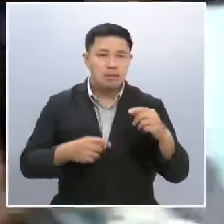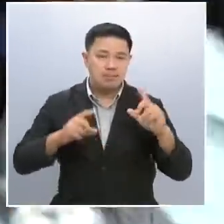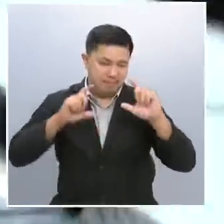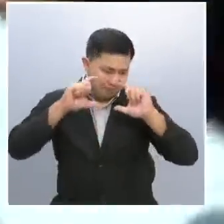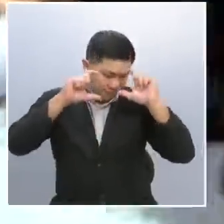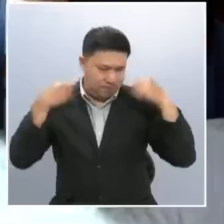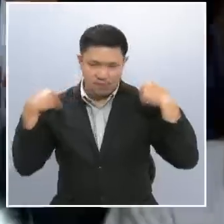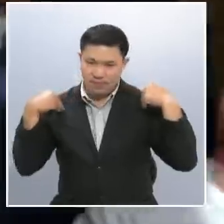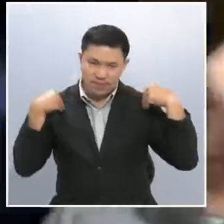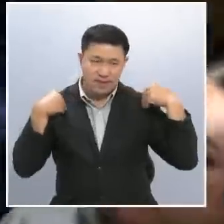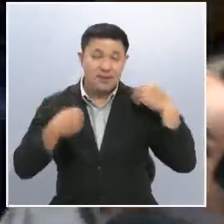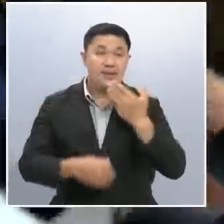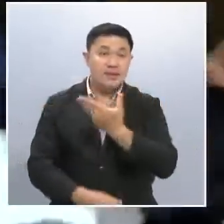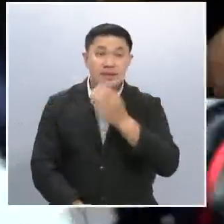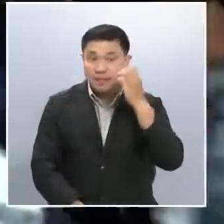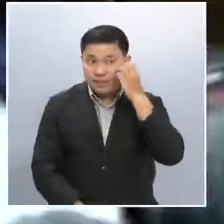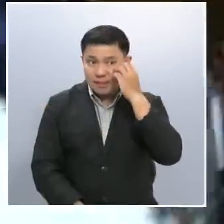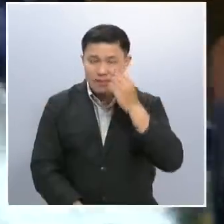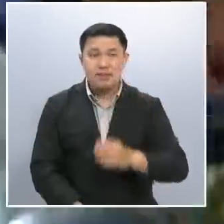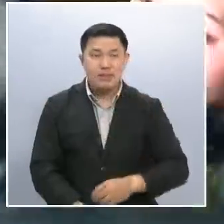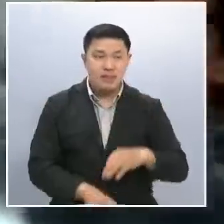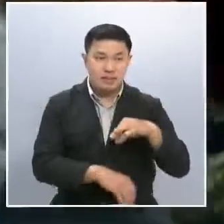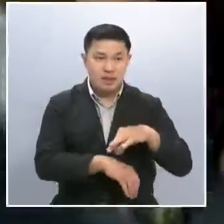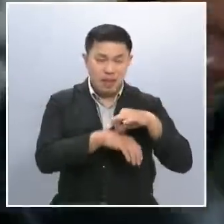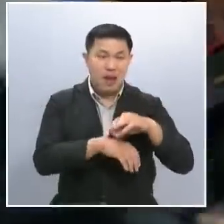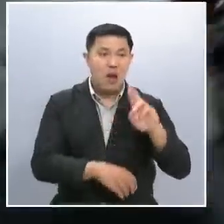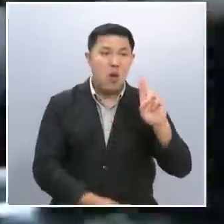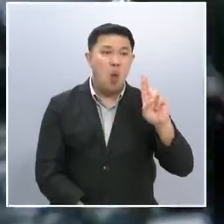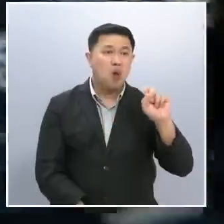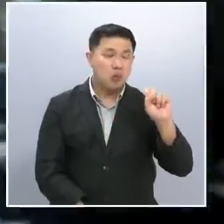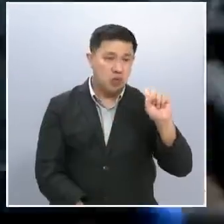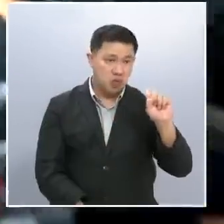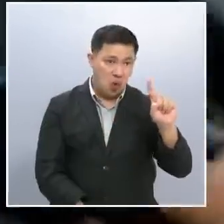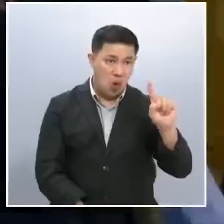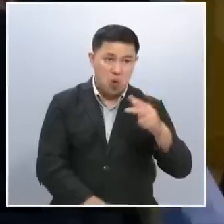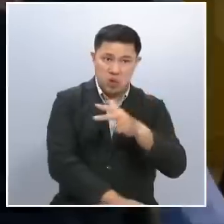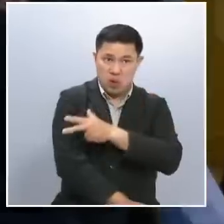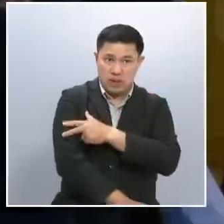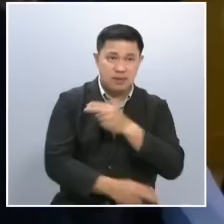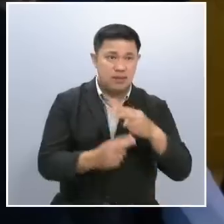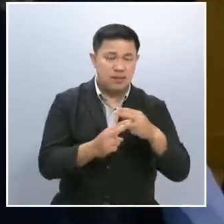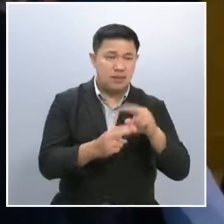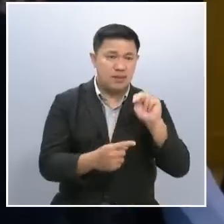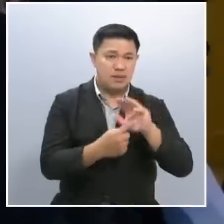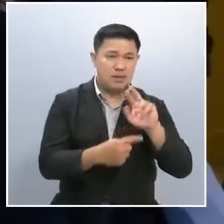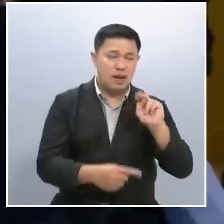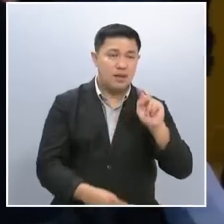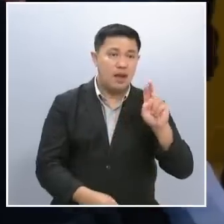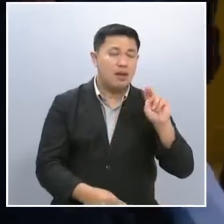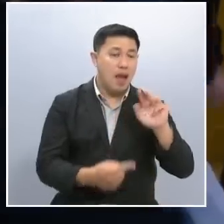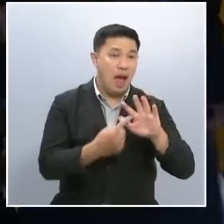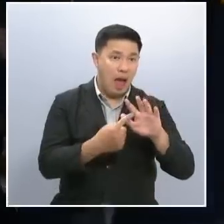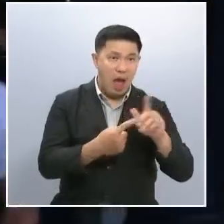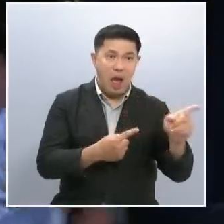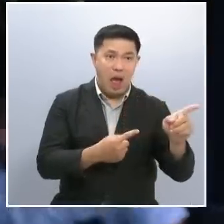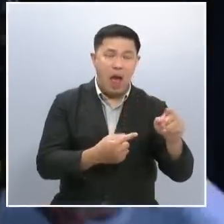พิธาคือเรื่องนี้ครับรองศาสตราจารย์ดรนันทนานันทวโรภาสนะครับท่านก็เป็นคณบดีวิทยาลัยสื่อ